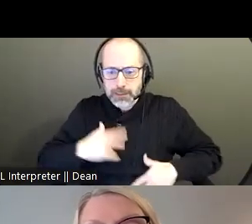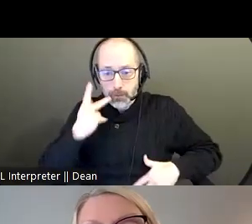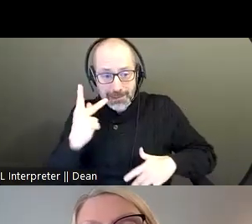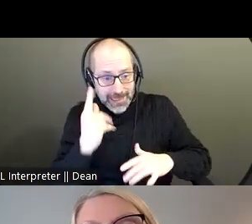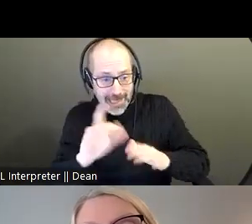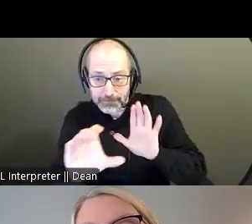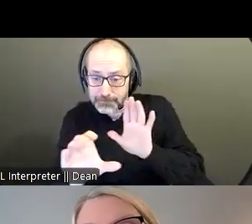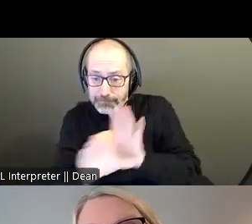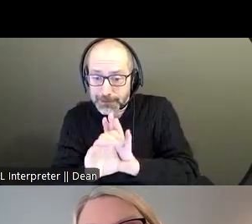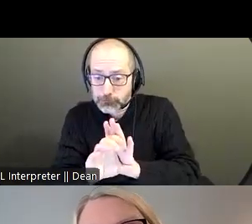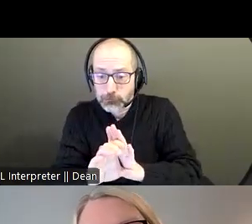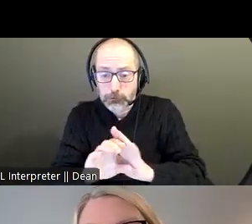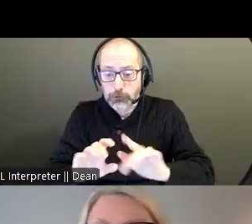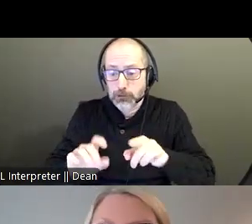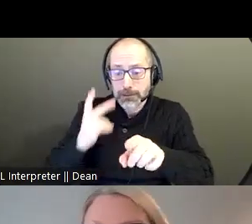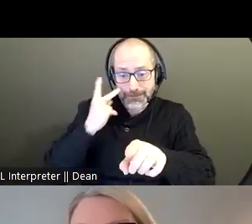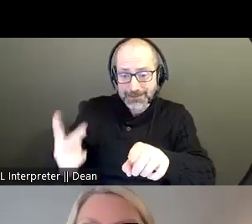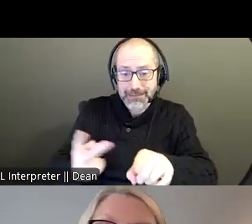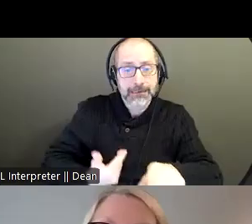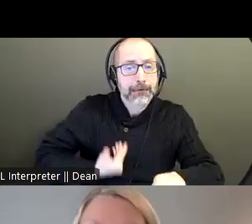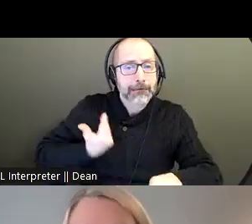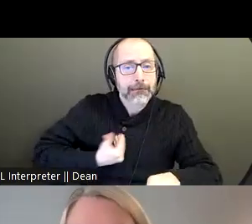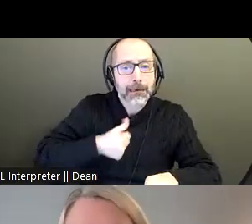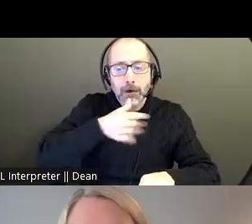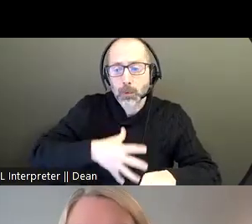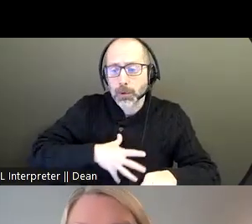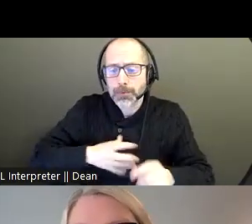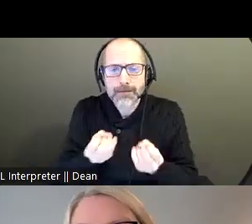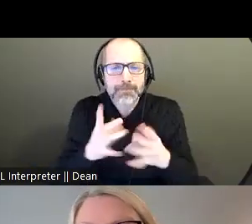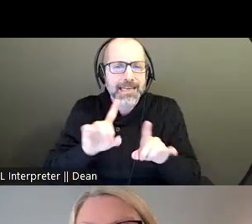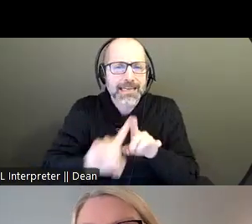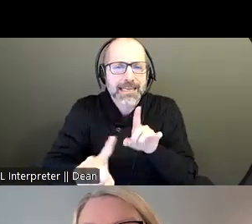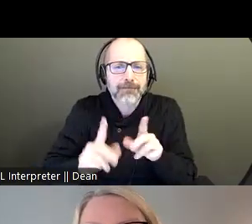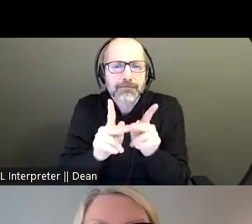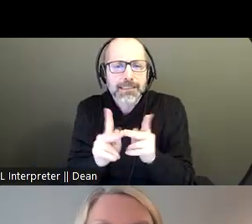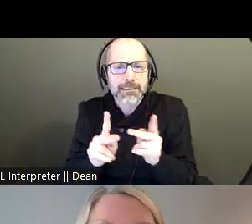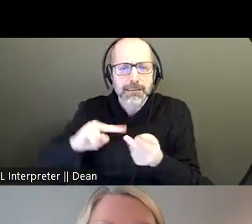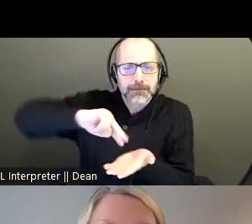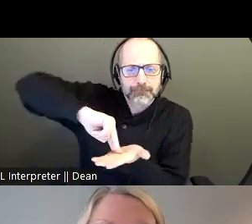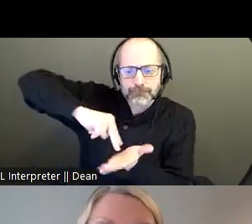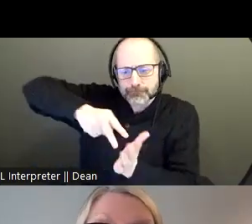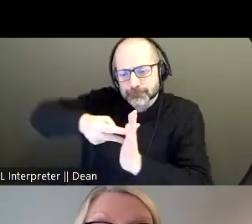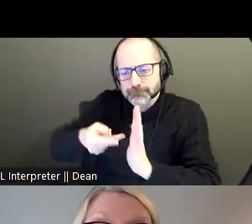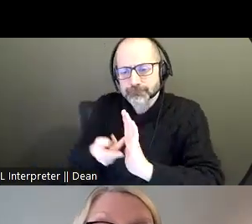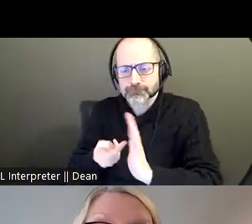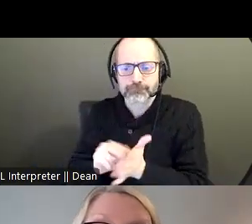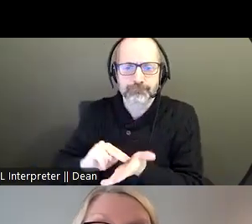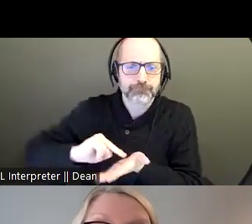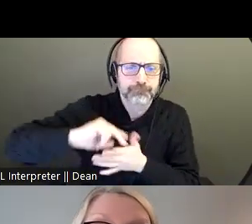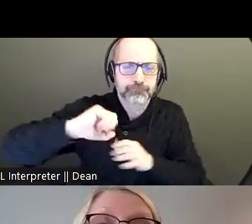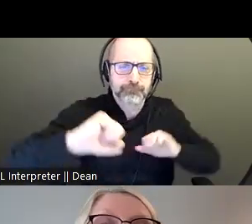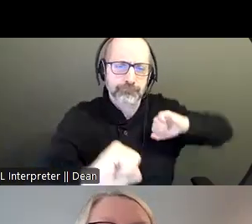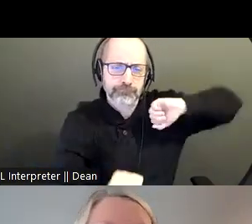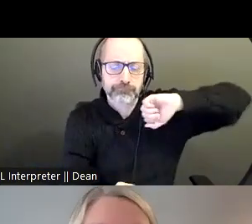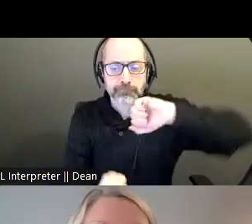s'exprimer avec joie. On le voit à l'écran, une femme qui prend diverses positions et c'est